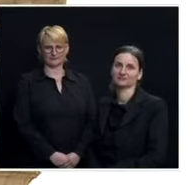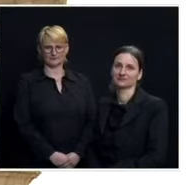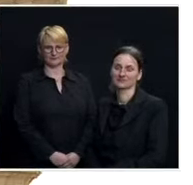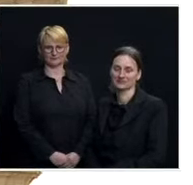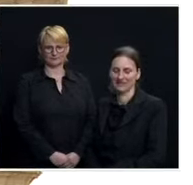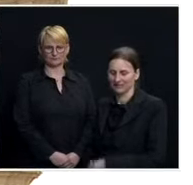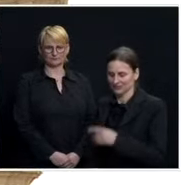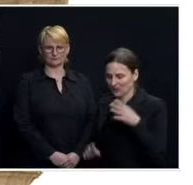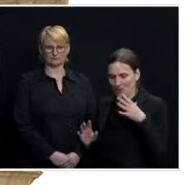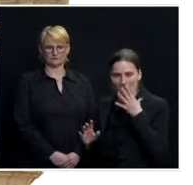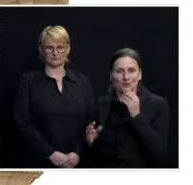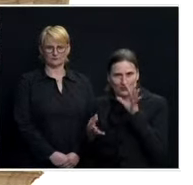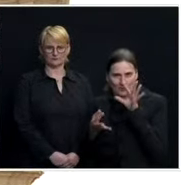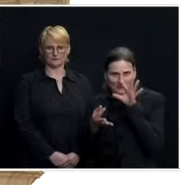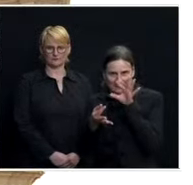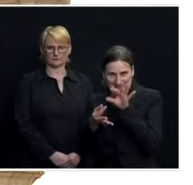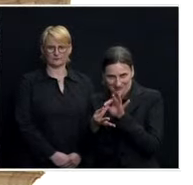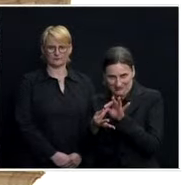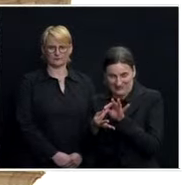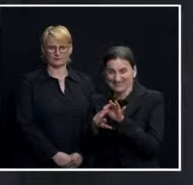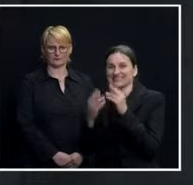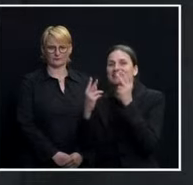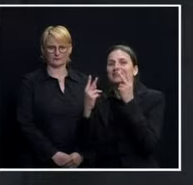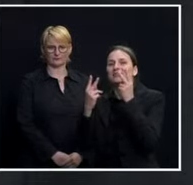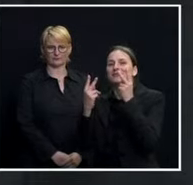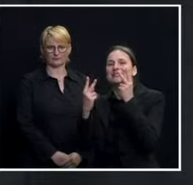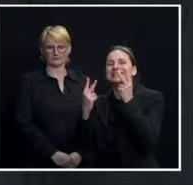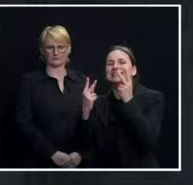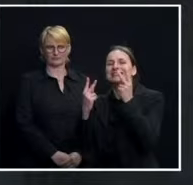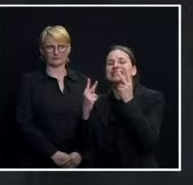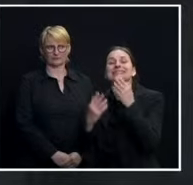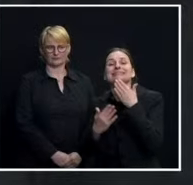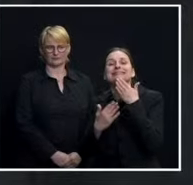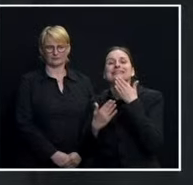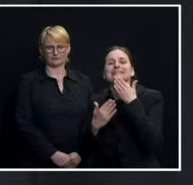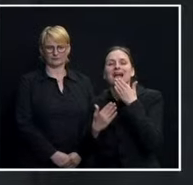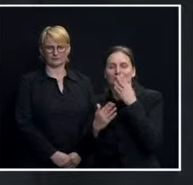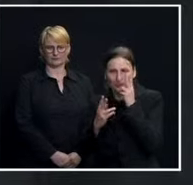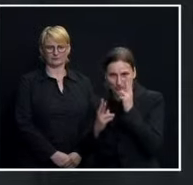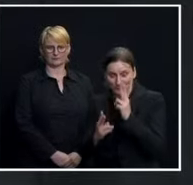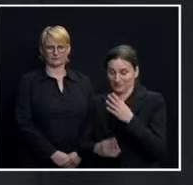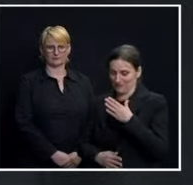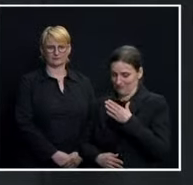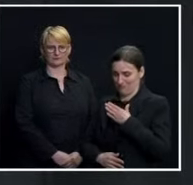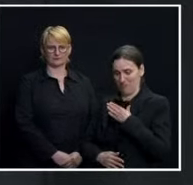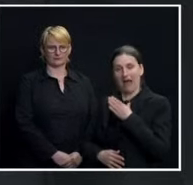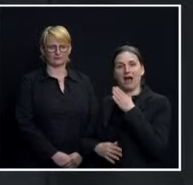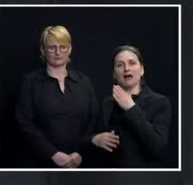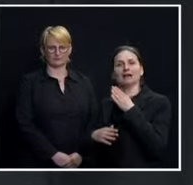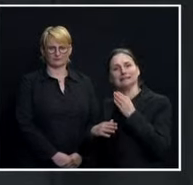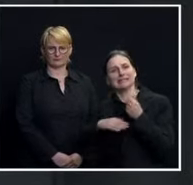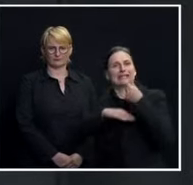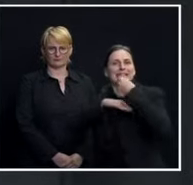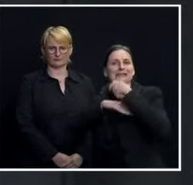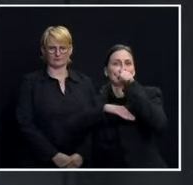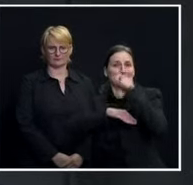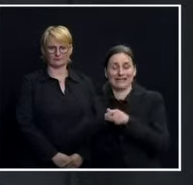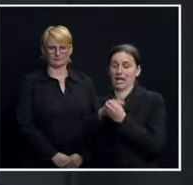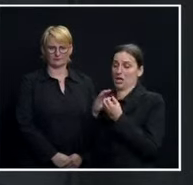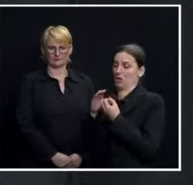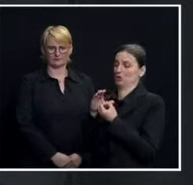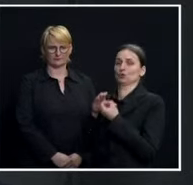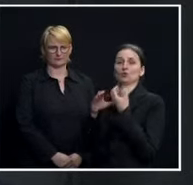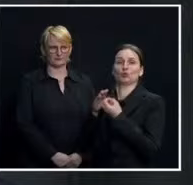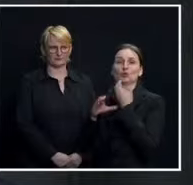und wenn ich das noch sagen darf, dann ist mir eine wichtige Danksage. Und dann bin ich mit dieser Idee bei meiner Intendantin gelandet, bei meinem Kulturdirektor Björn